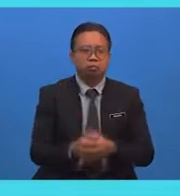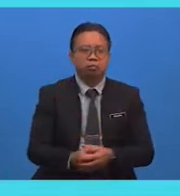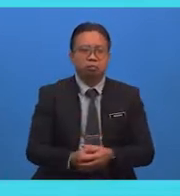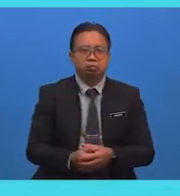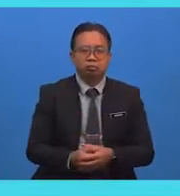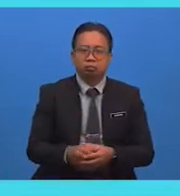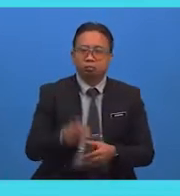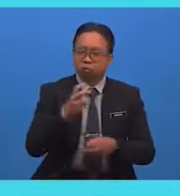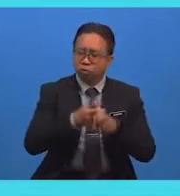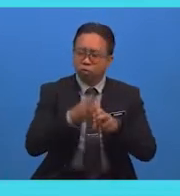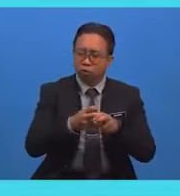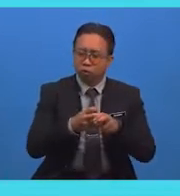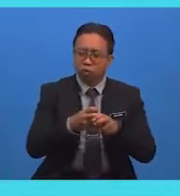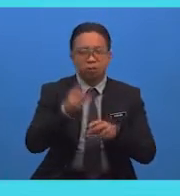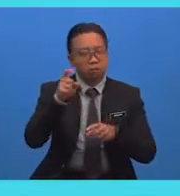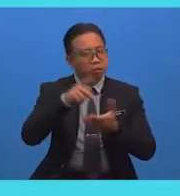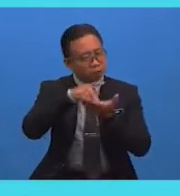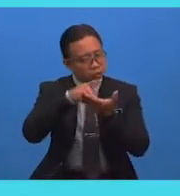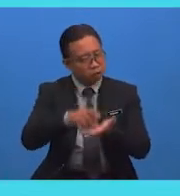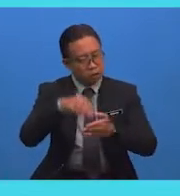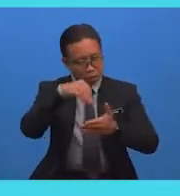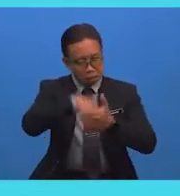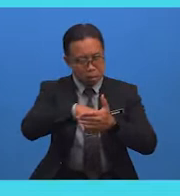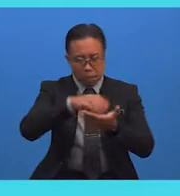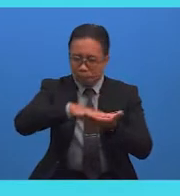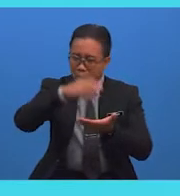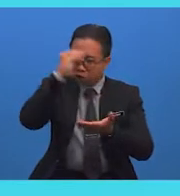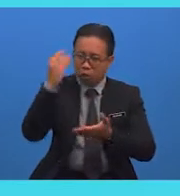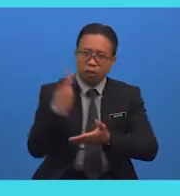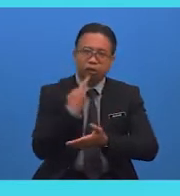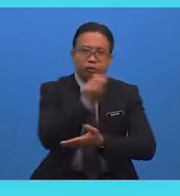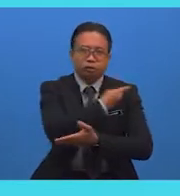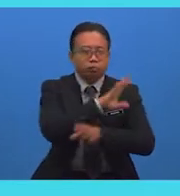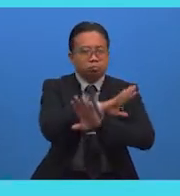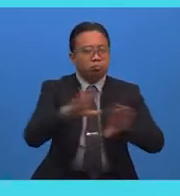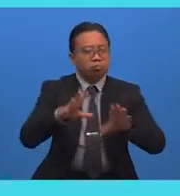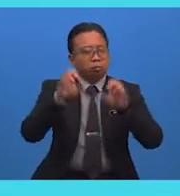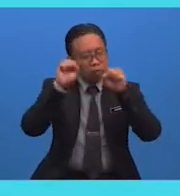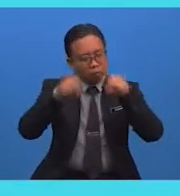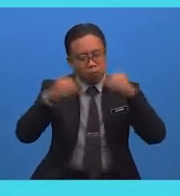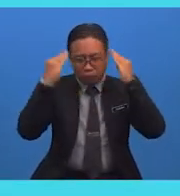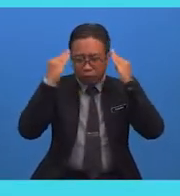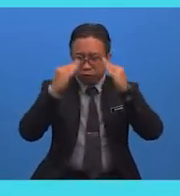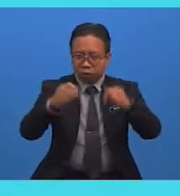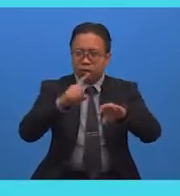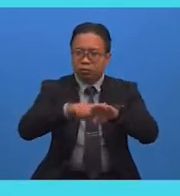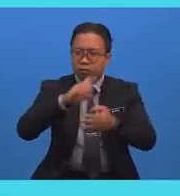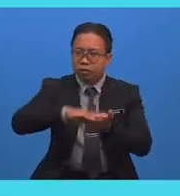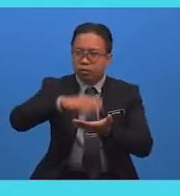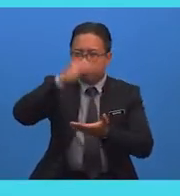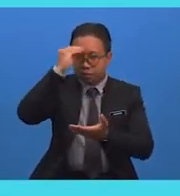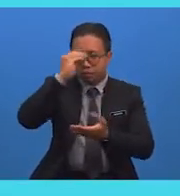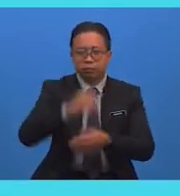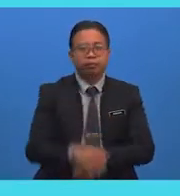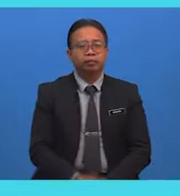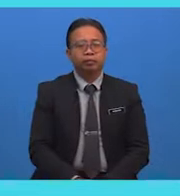kita, maka ia boleh memberi kesan dalam pembelajaran seperti tidak dapat fokus ketika belajar dan